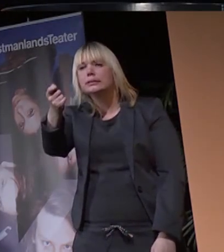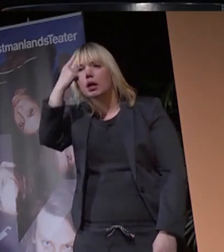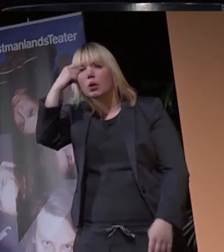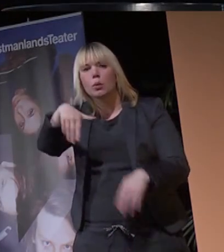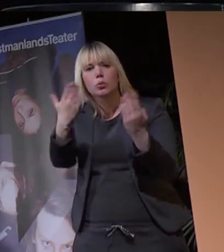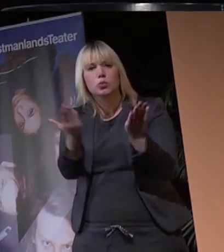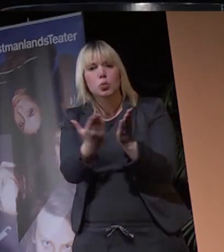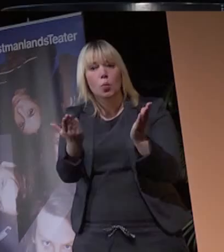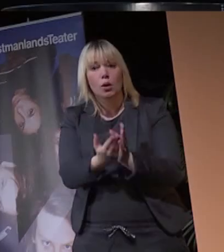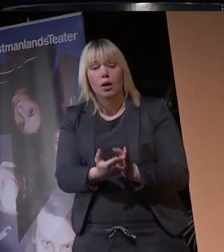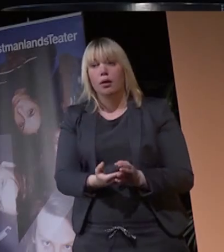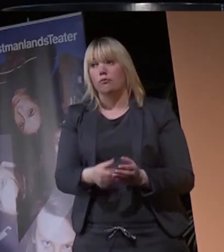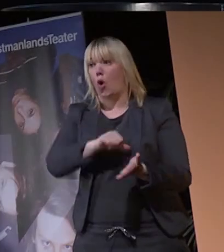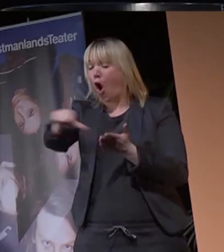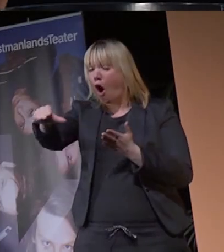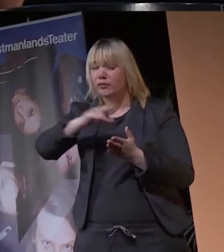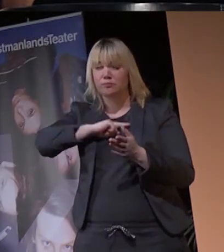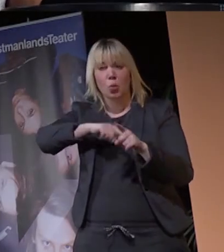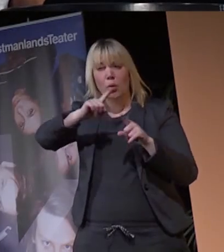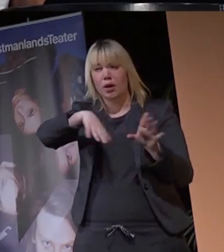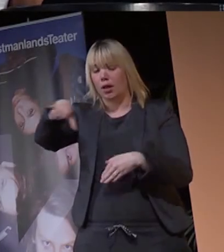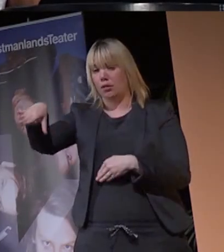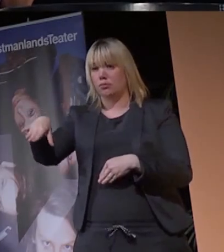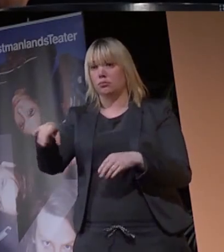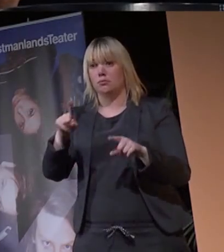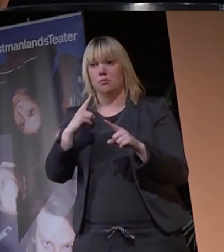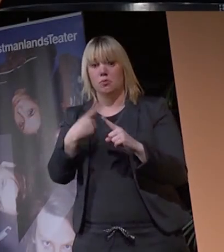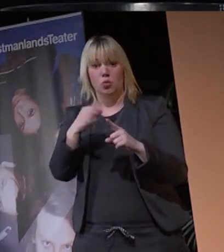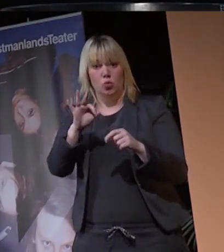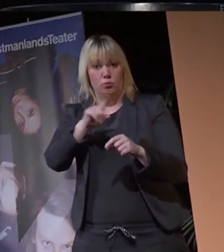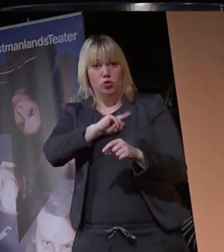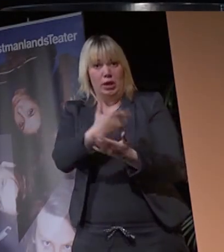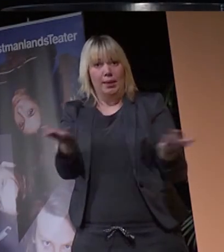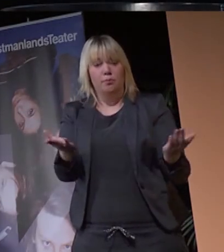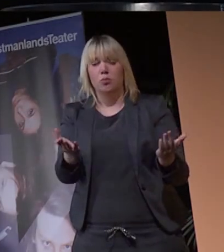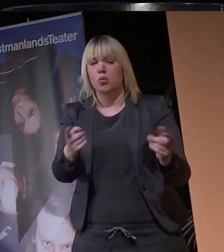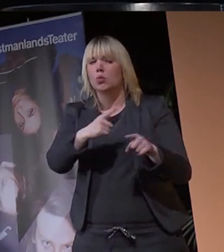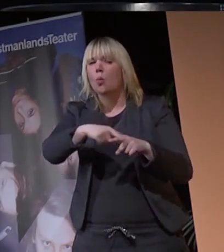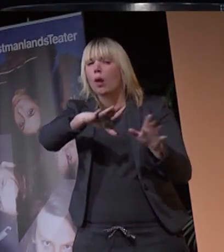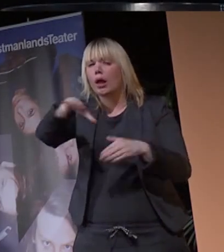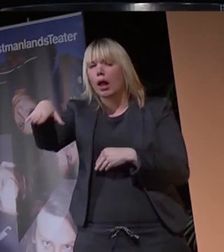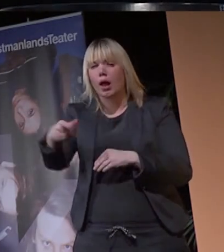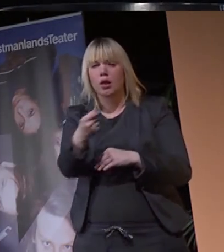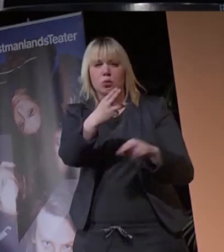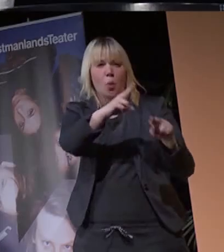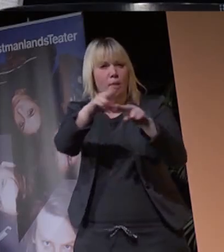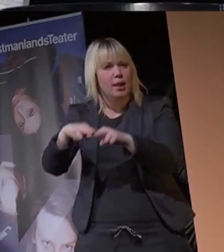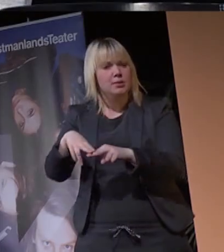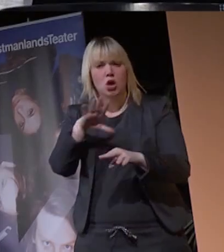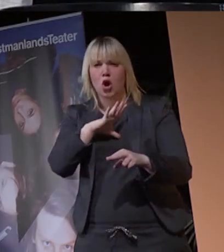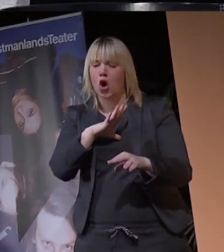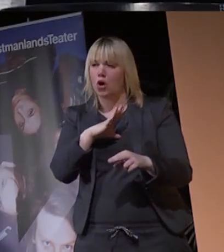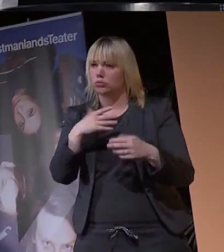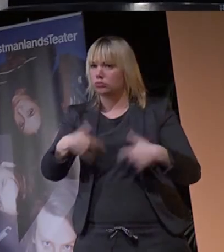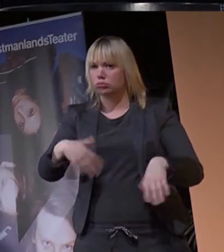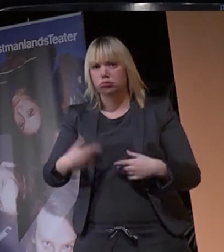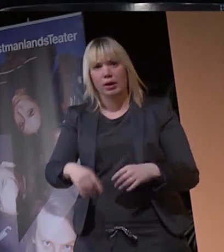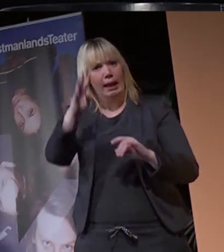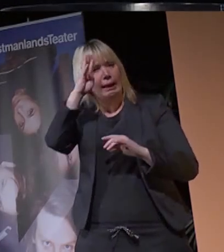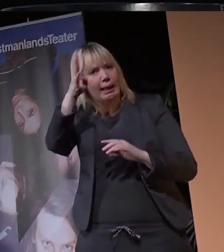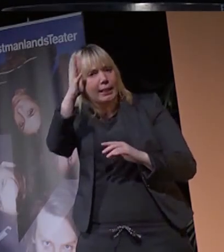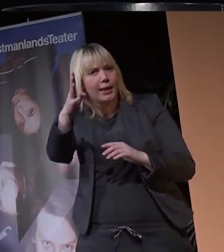att avgifterna varierar, men också att utbudet ser väldigt olika ut. På några platser finns ett fantastiskt kreativt